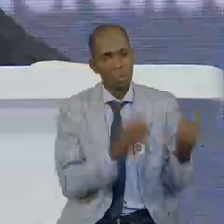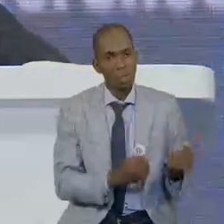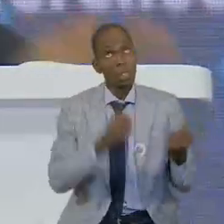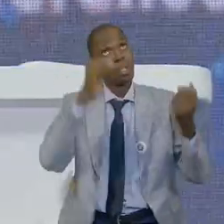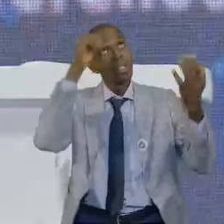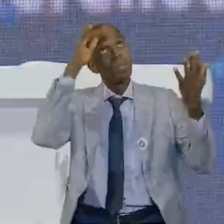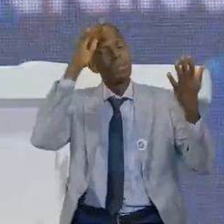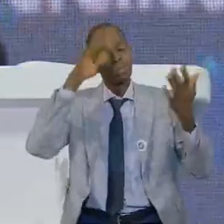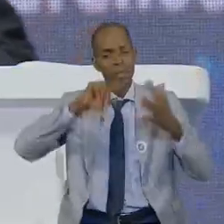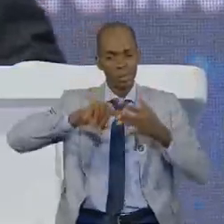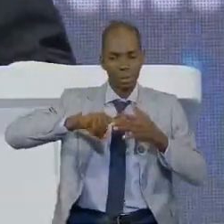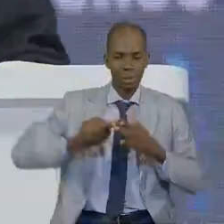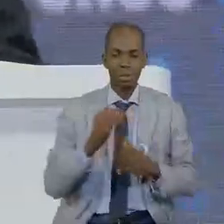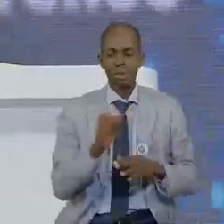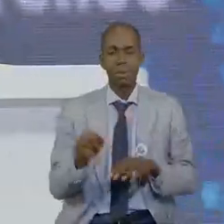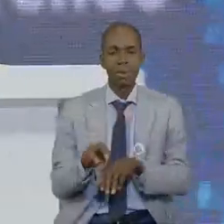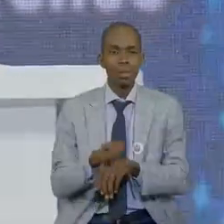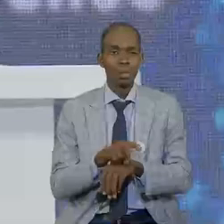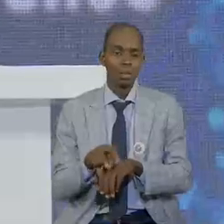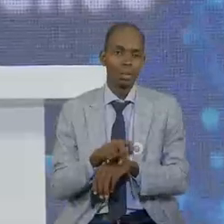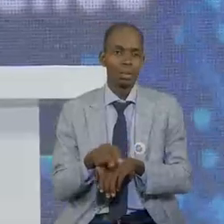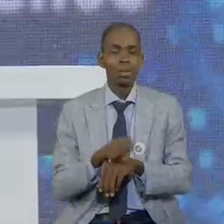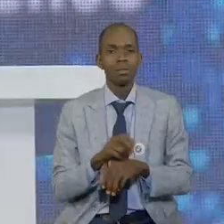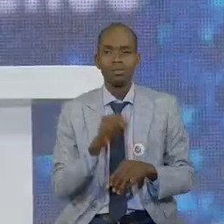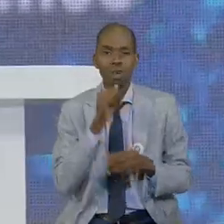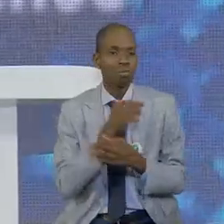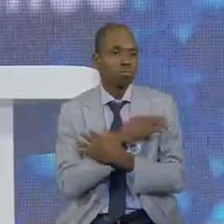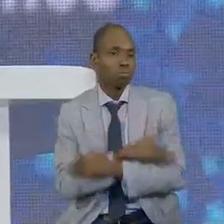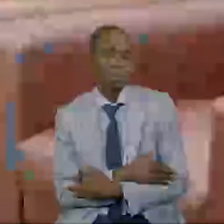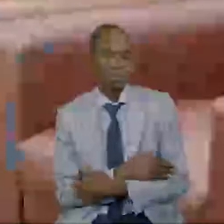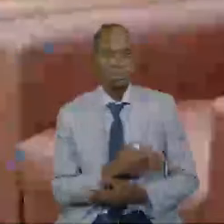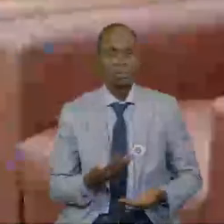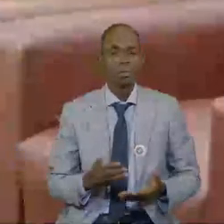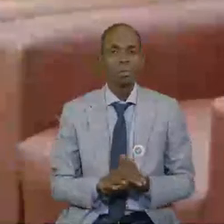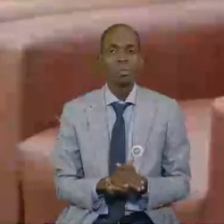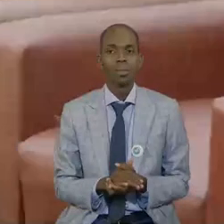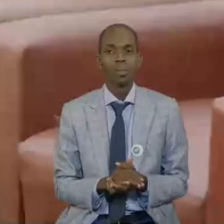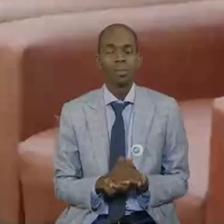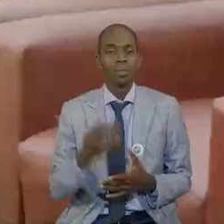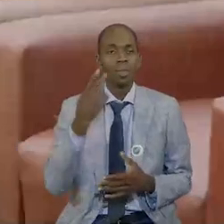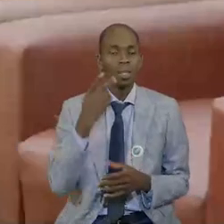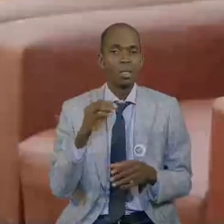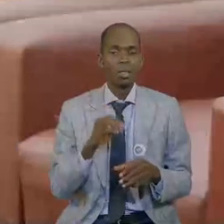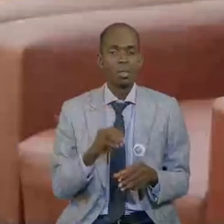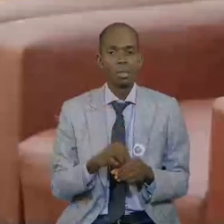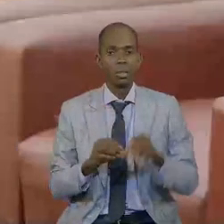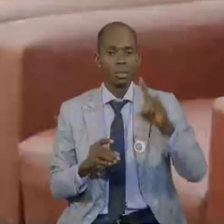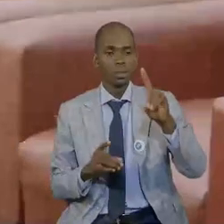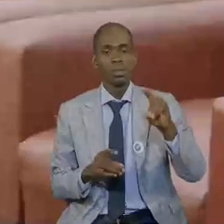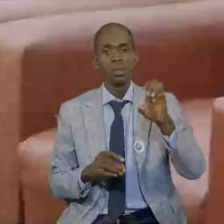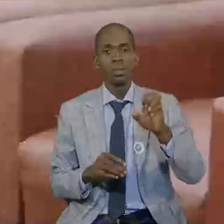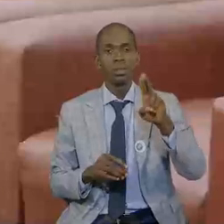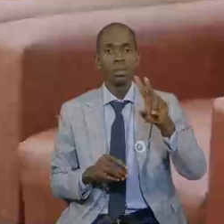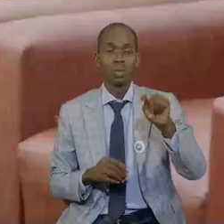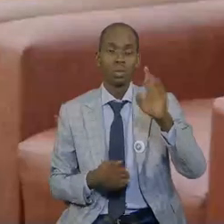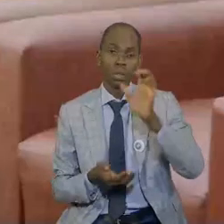La crainte, donc, par définition en anglais, ce sont les attentes incrédules activant l'agitation. Deutéronome